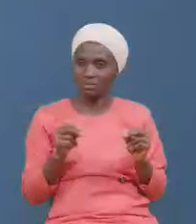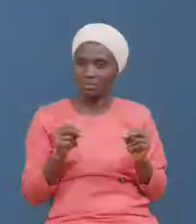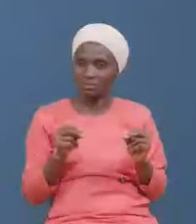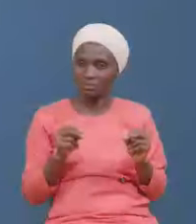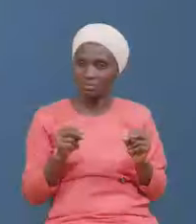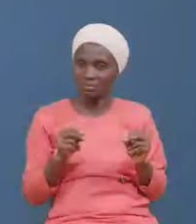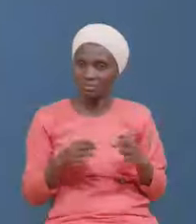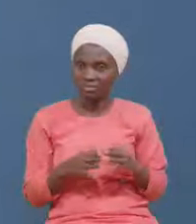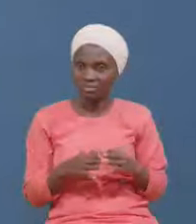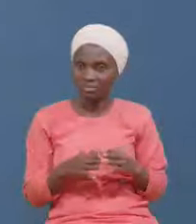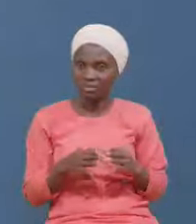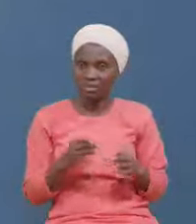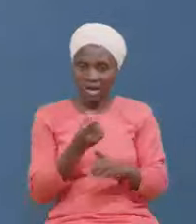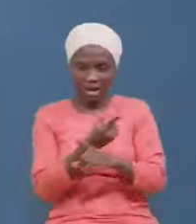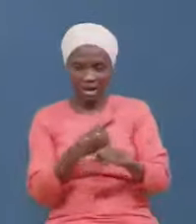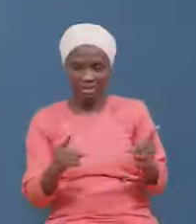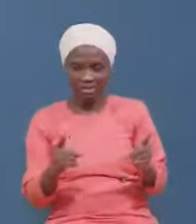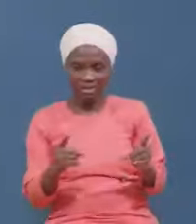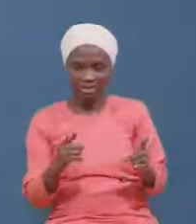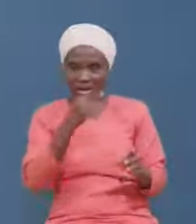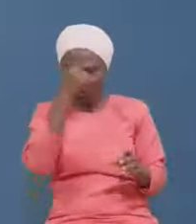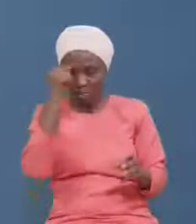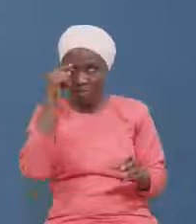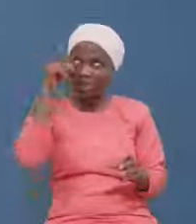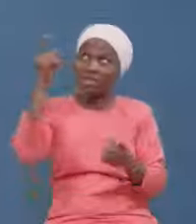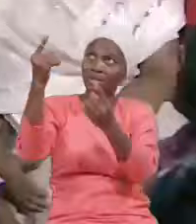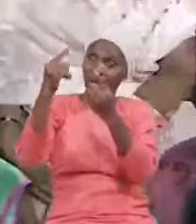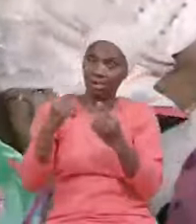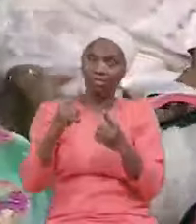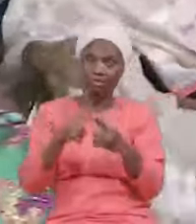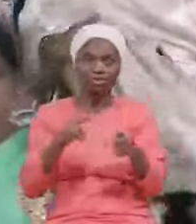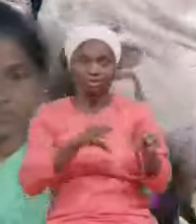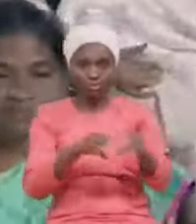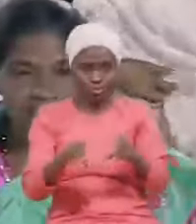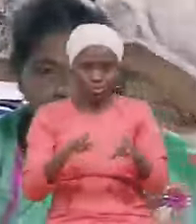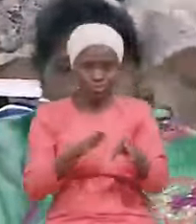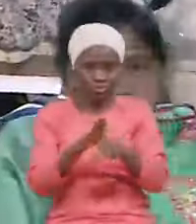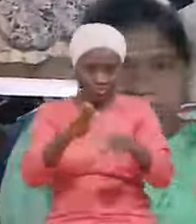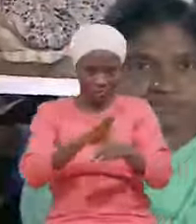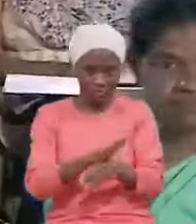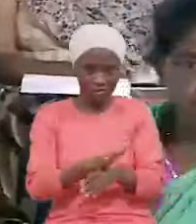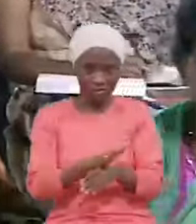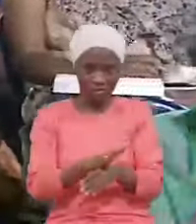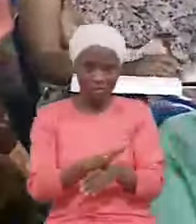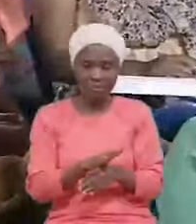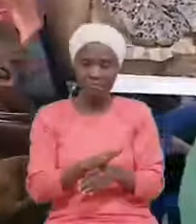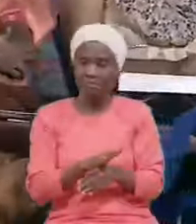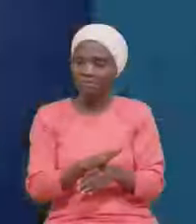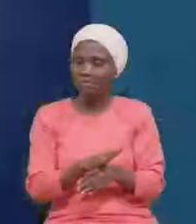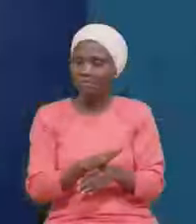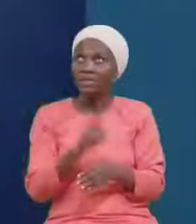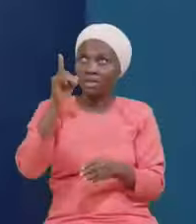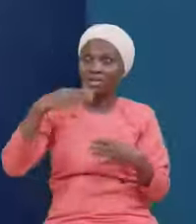చేయలేదు. He liberates because he comes to fulfill. ఆయన వాగ్దానాన్ని నెరవేర్చడానికి వచ్చారు గనుక విడుదలిస్తున్నాడు.